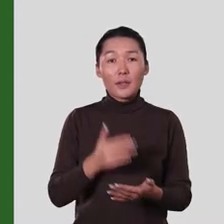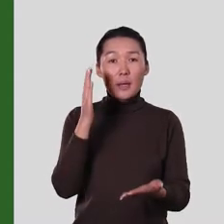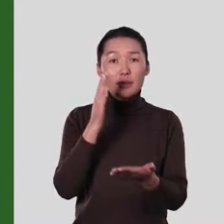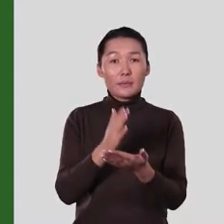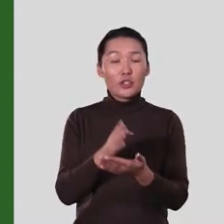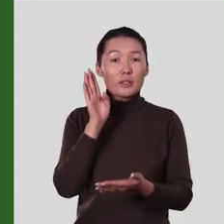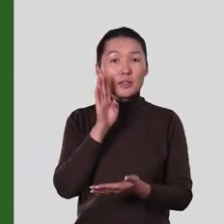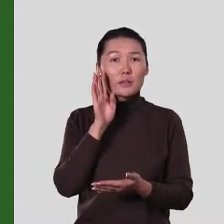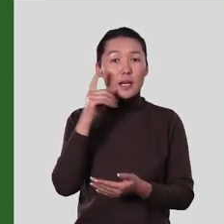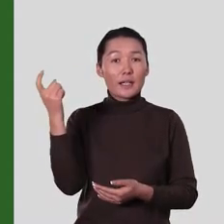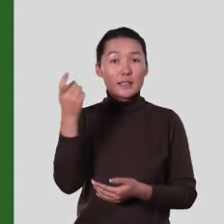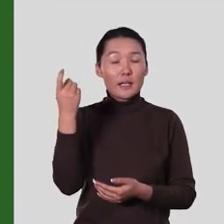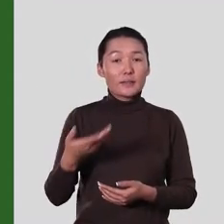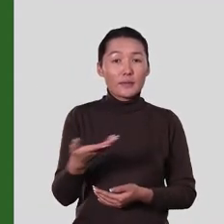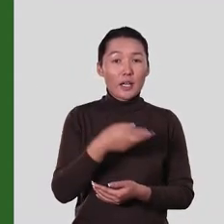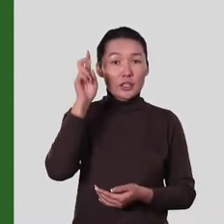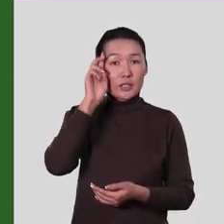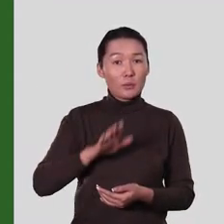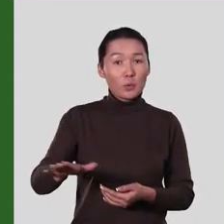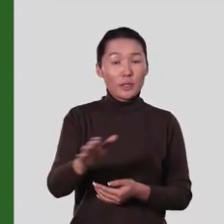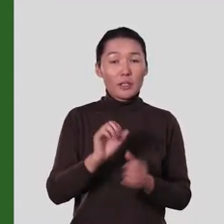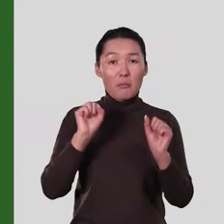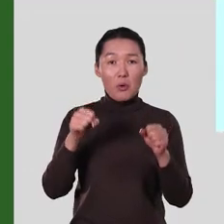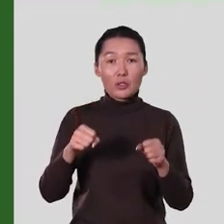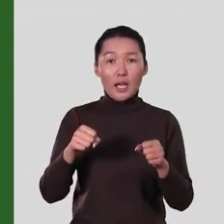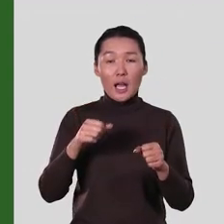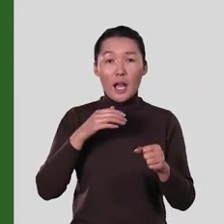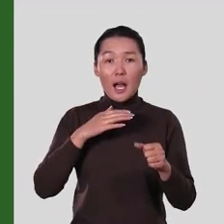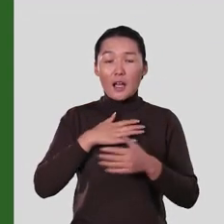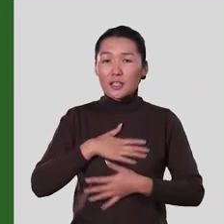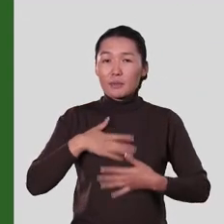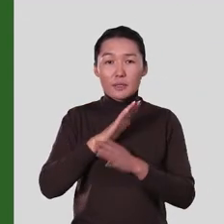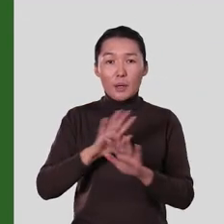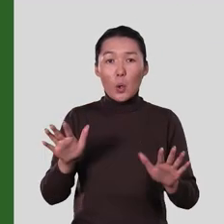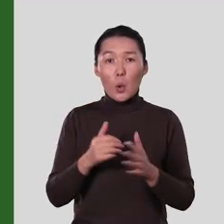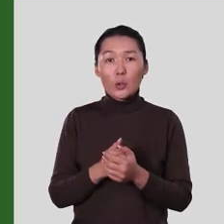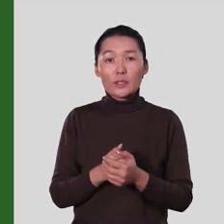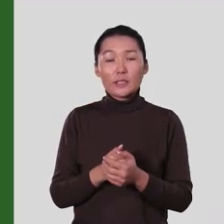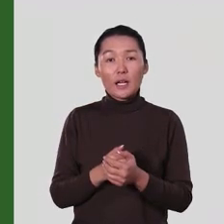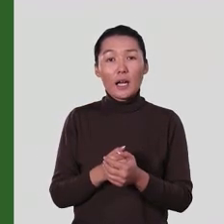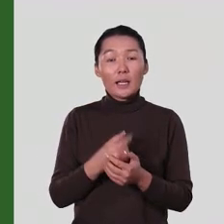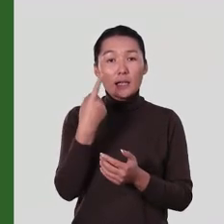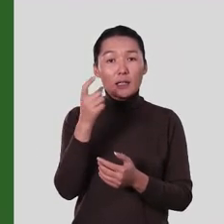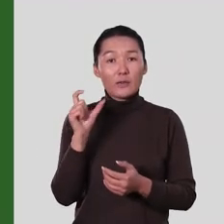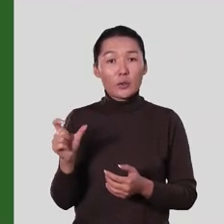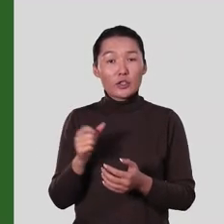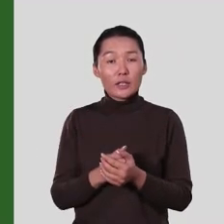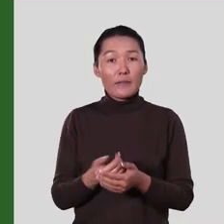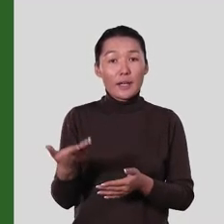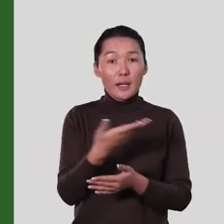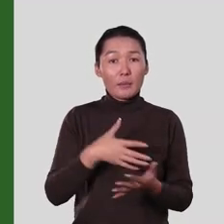нашей республики можно не беспокоиться. По объему воды на душу населения мы